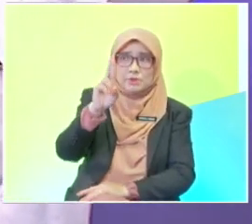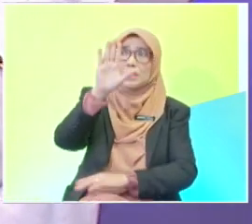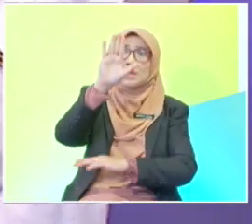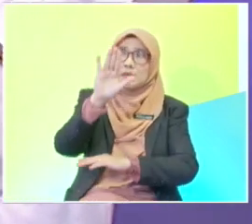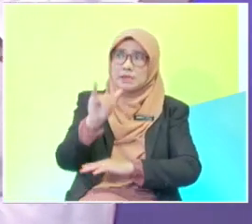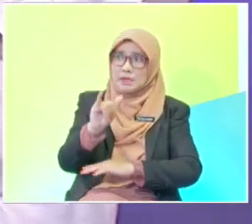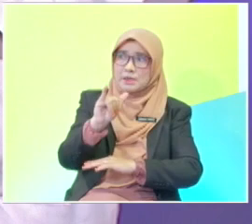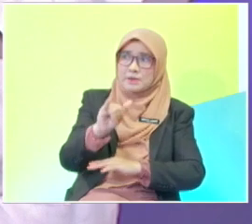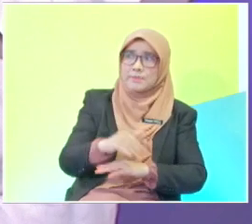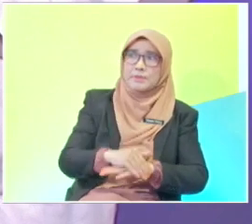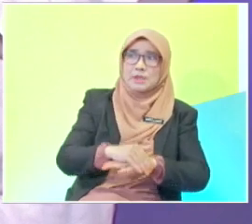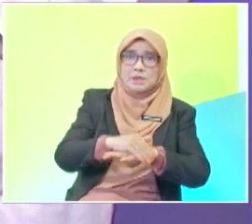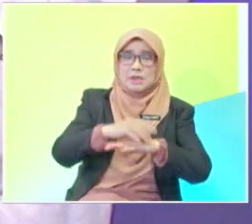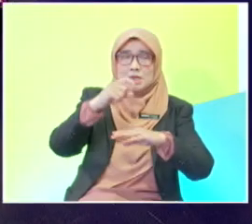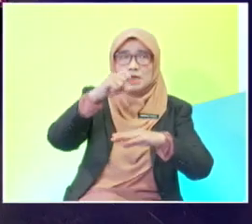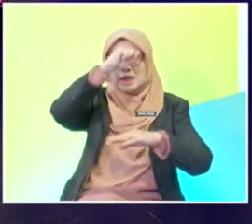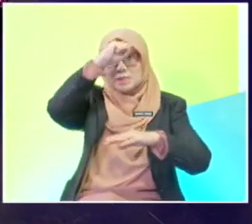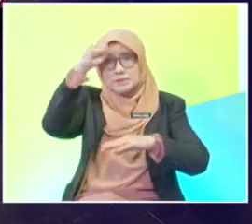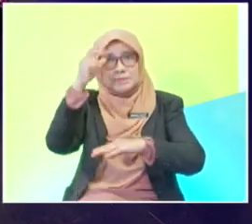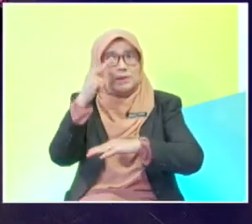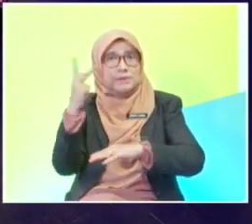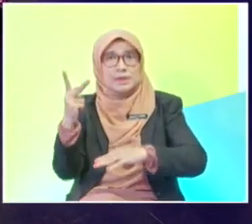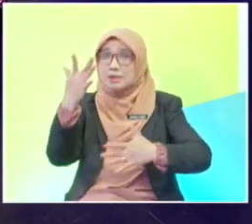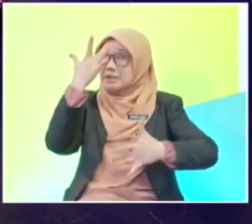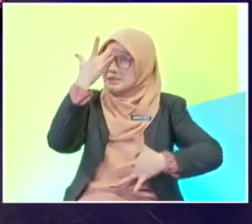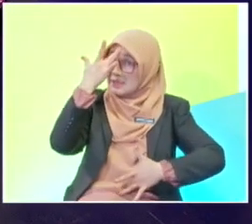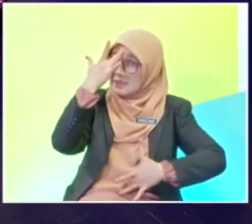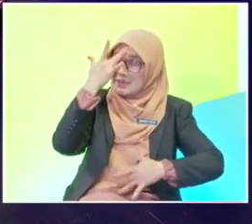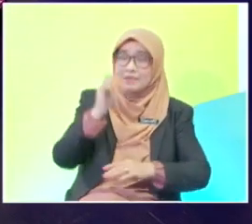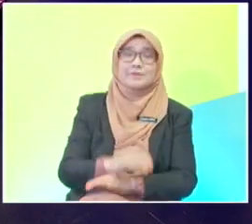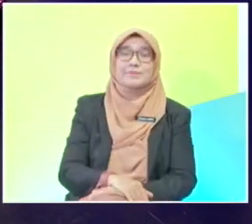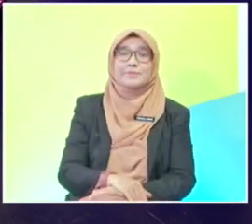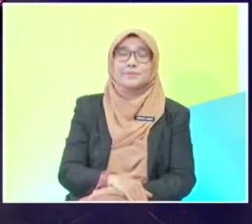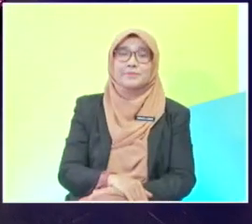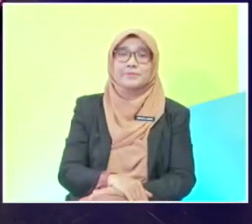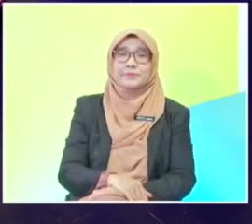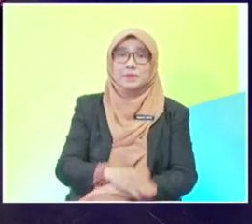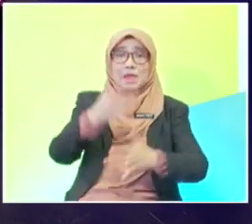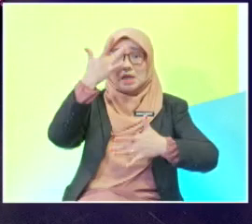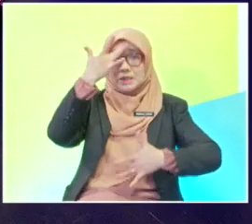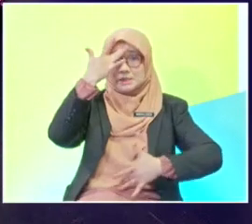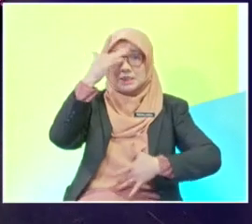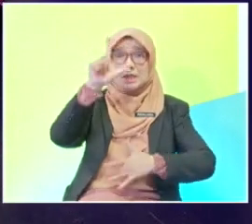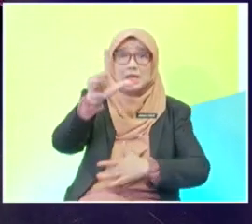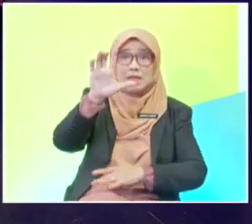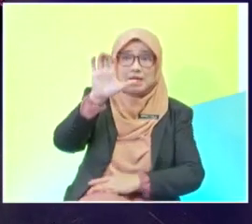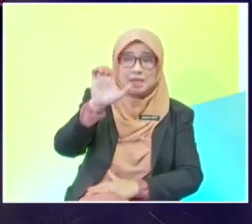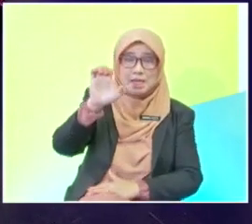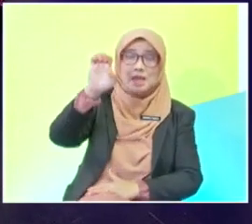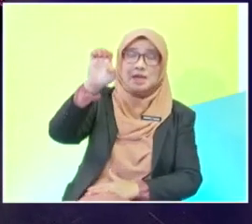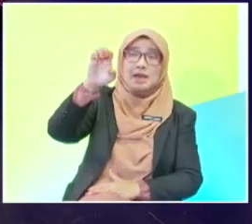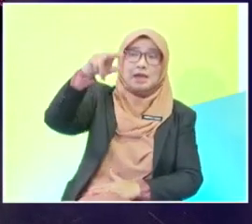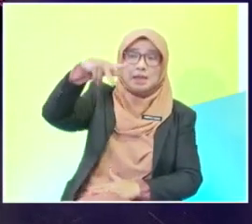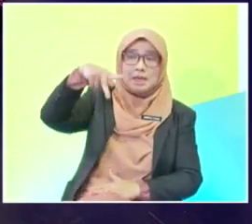sini cikgu, saya akan gariskan jawapan saya. Okey, untuk soalan kedua pula, penyakit leptospirosis disebabkan